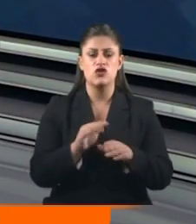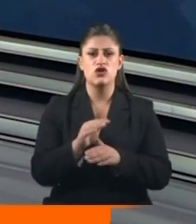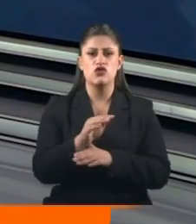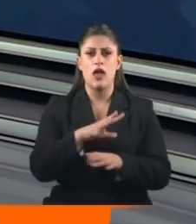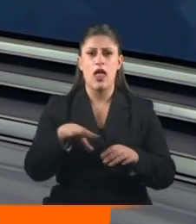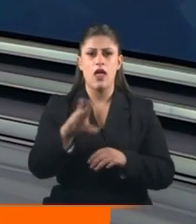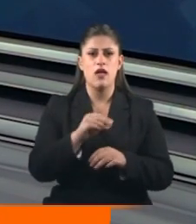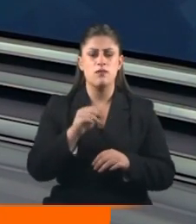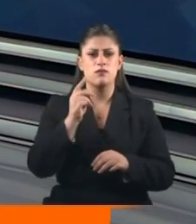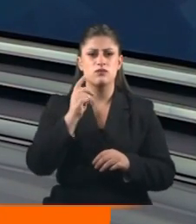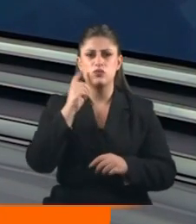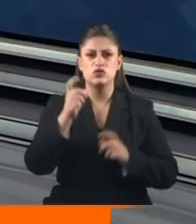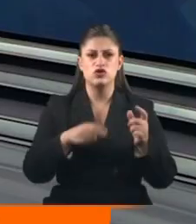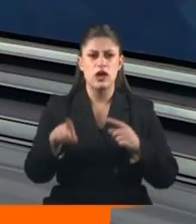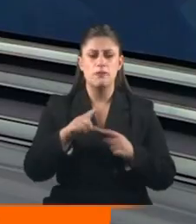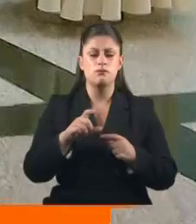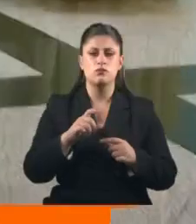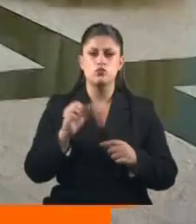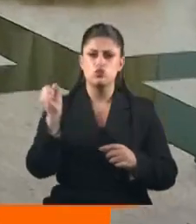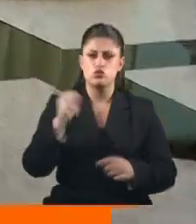canlının düşmanıdır dedi.